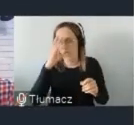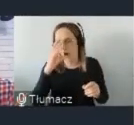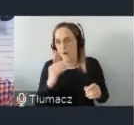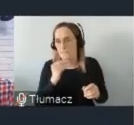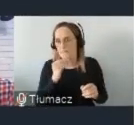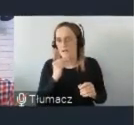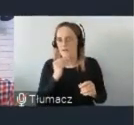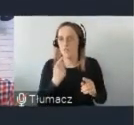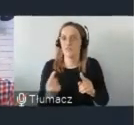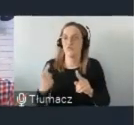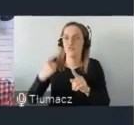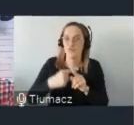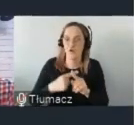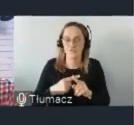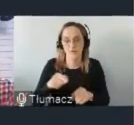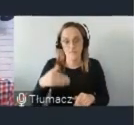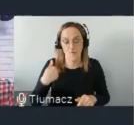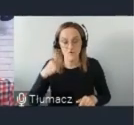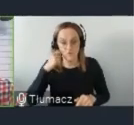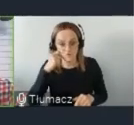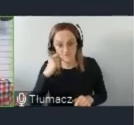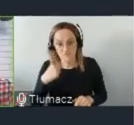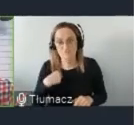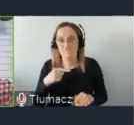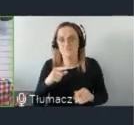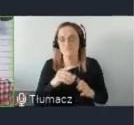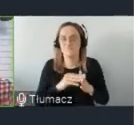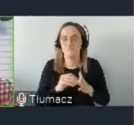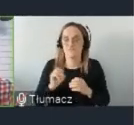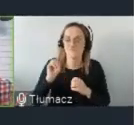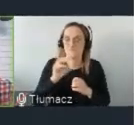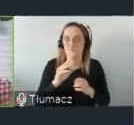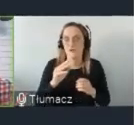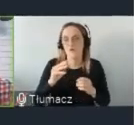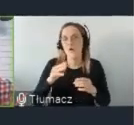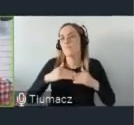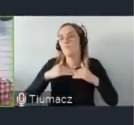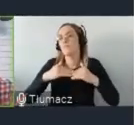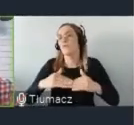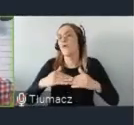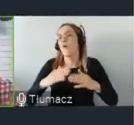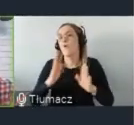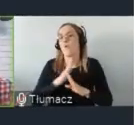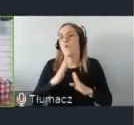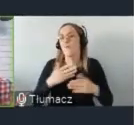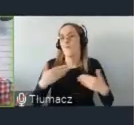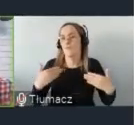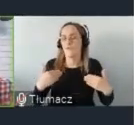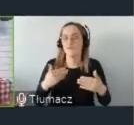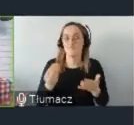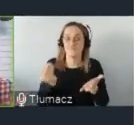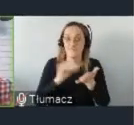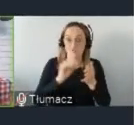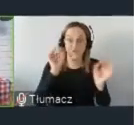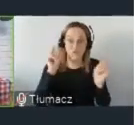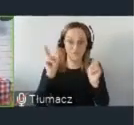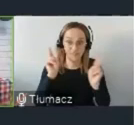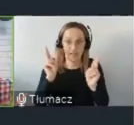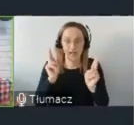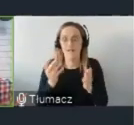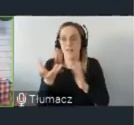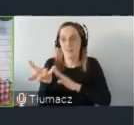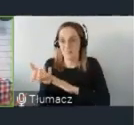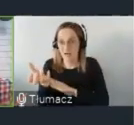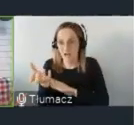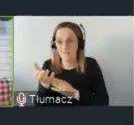obrazekowy, no to była dziewczynka, to wyślemy ją na jakieś łąki, dołączyć dźwięk, nagrać go i tak dalej, i